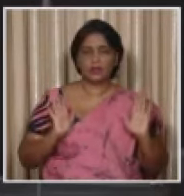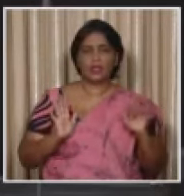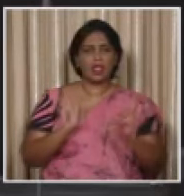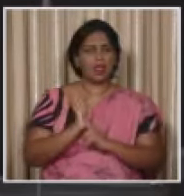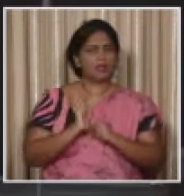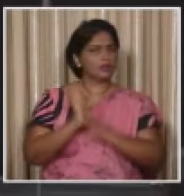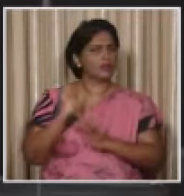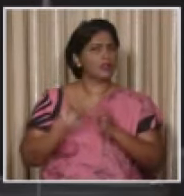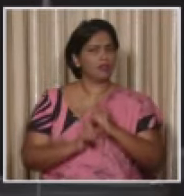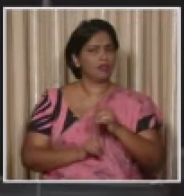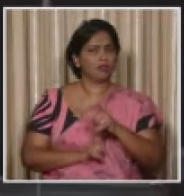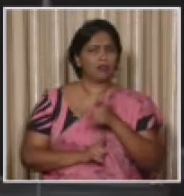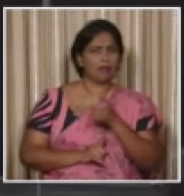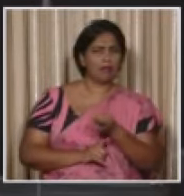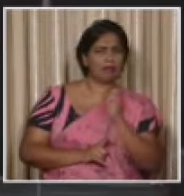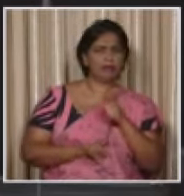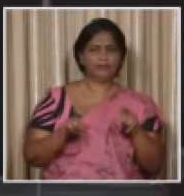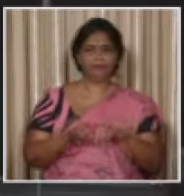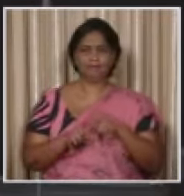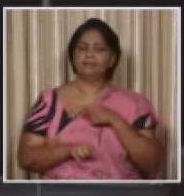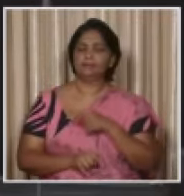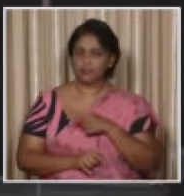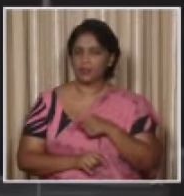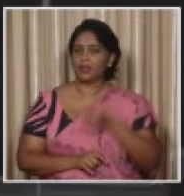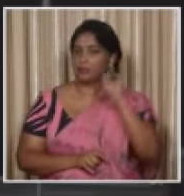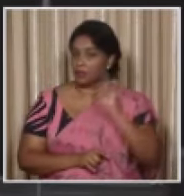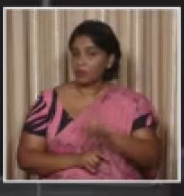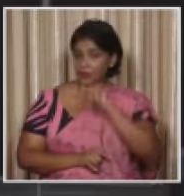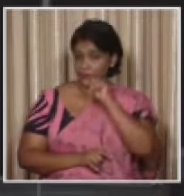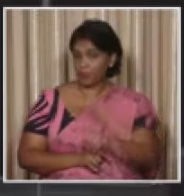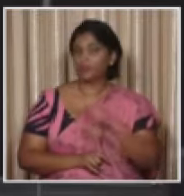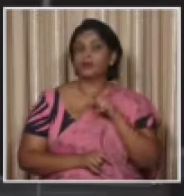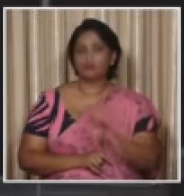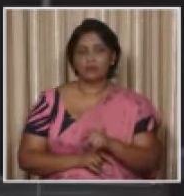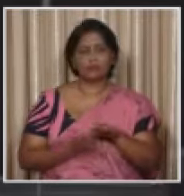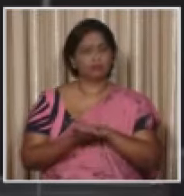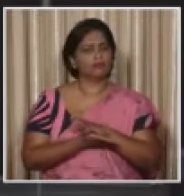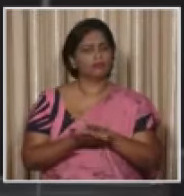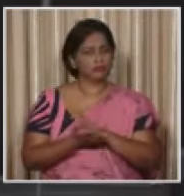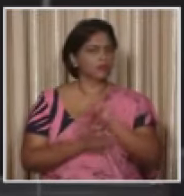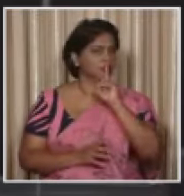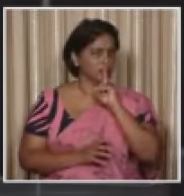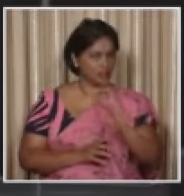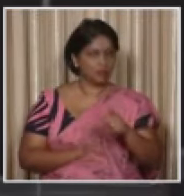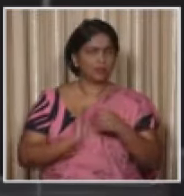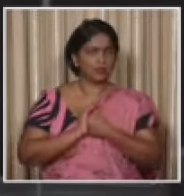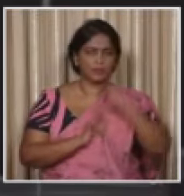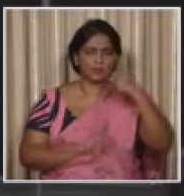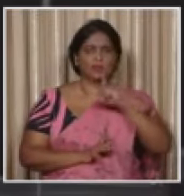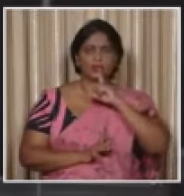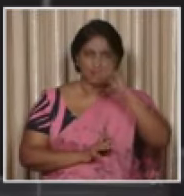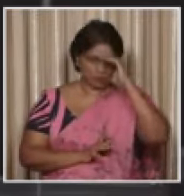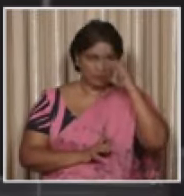කිරියල් ඇමතුමා බොරදියේ මාළු බාන්න පටන් අරගෙන තියෙන්නේ. එහෙනම් ඉතාලම පැහැදිලිව ඒ නිවැරදි කිරීම සඳහන් කරගන්න ගරු නියෝජක